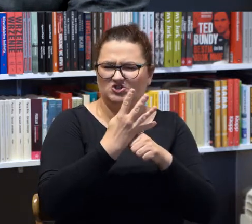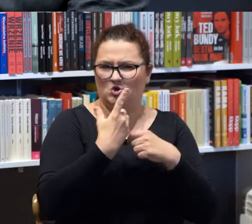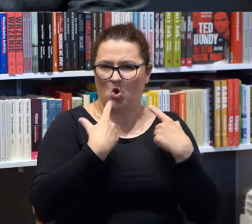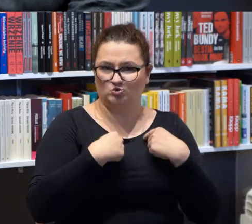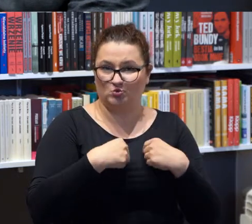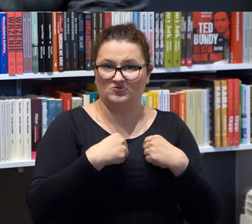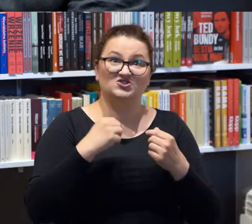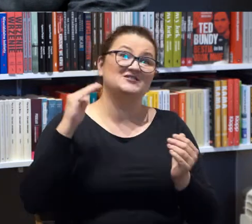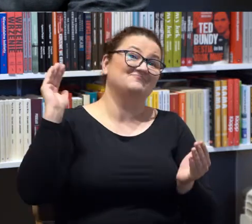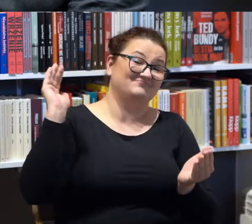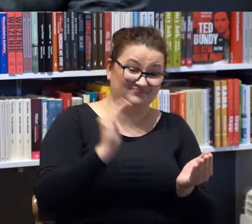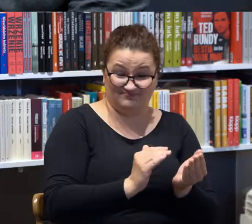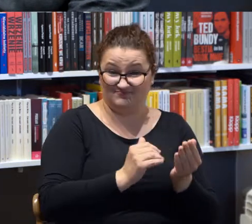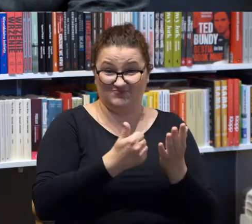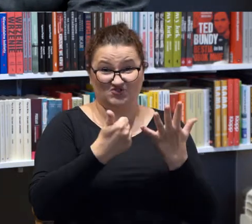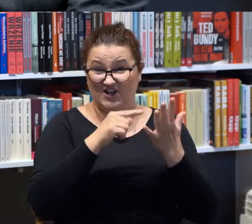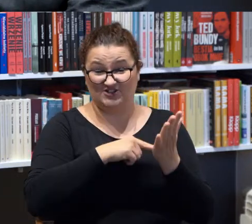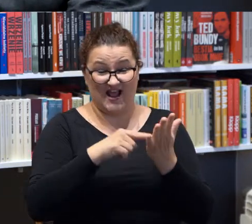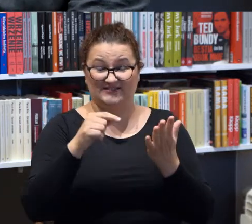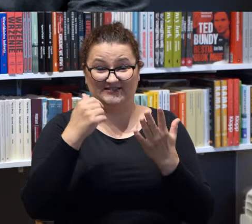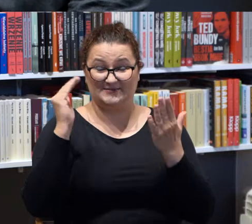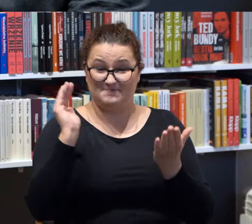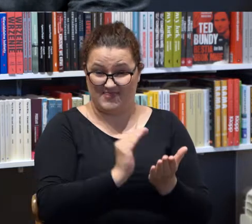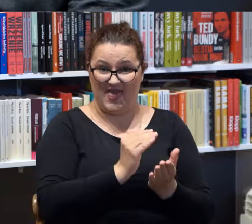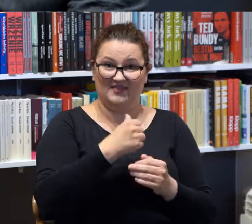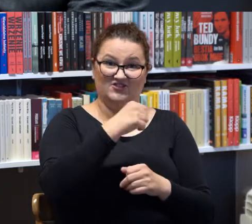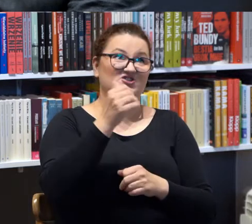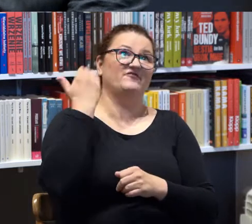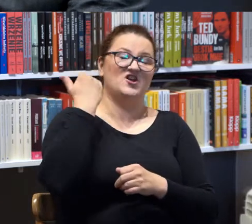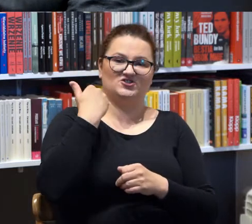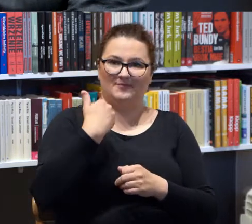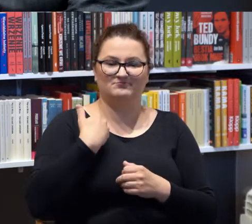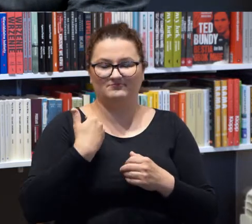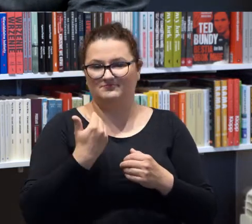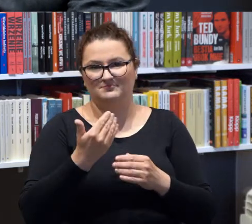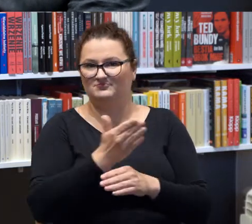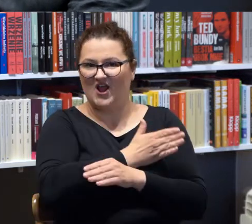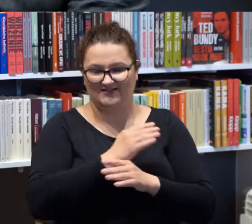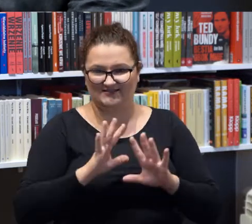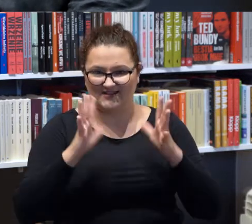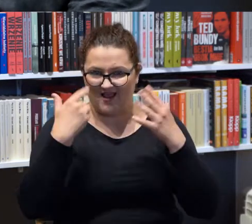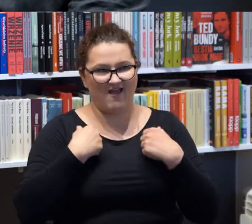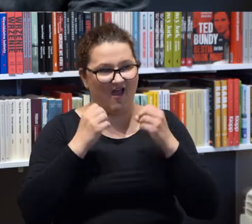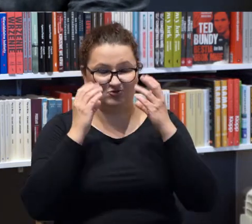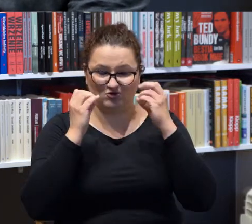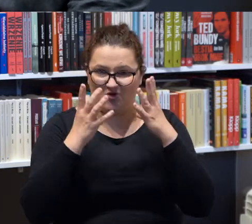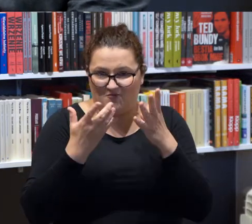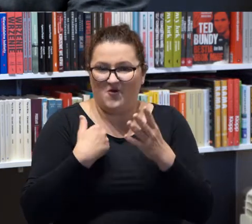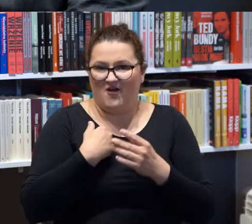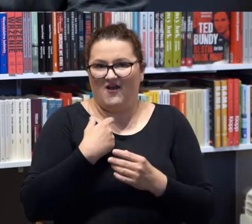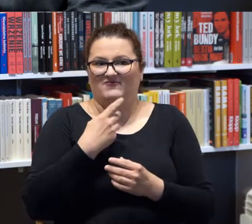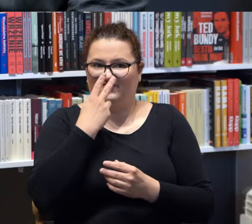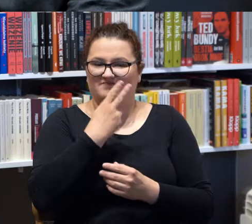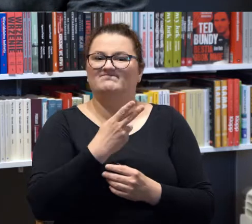czyli 6 razy mniej niż tydzień wcześniej, czyli tydzień przed ogłoszeniem strajku. No dla mnie to było w ogóle szokujące, jak to przeczytałam, bo uświadomiłam sobie, jak bardzo